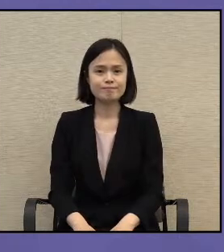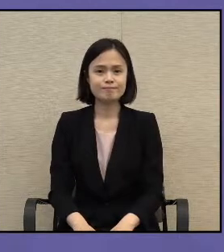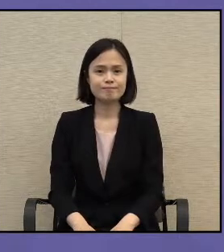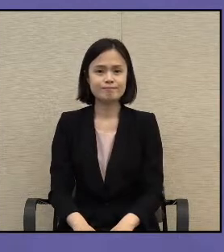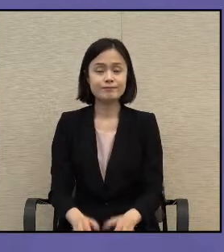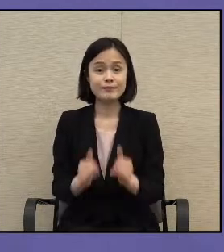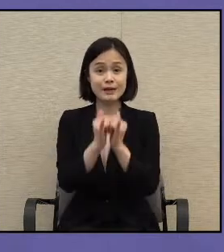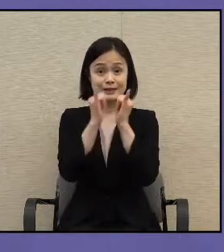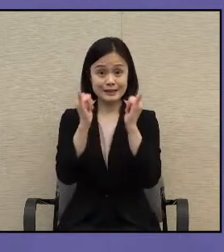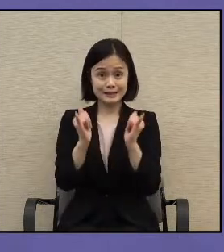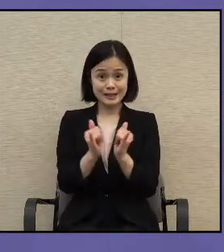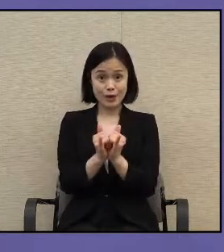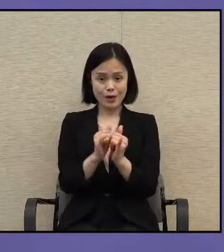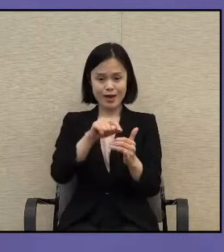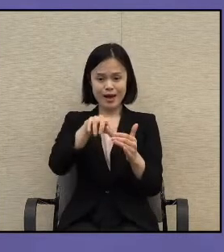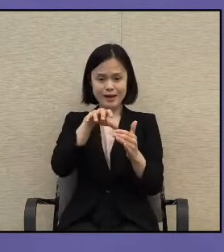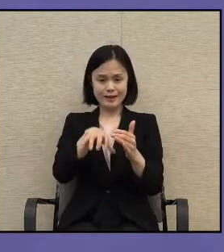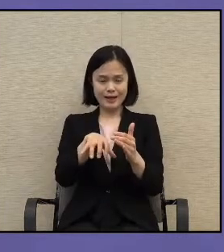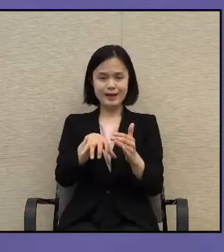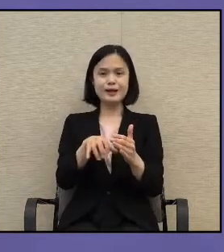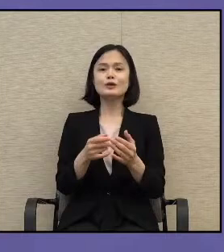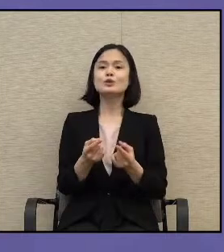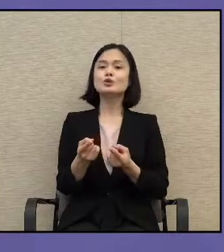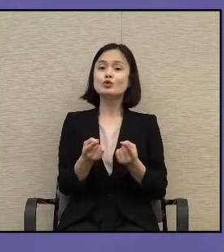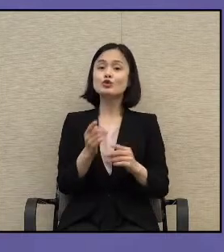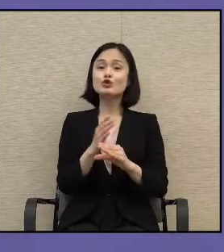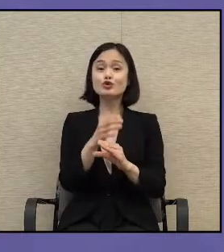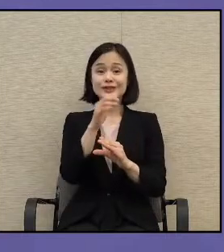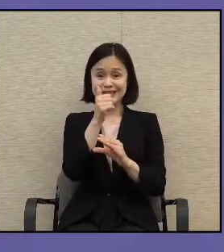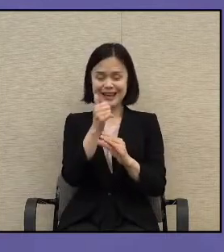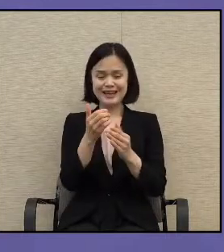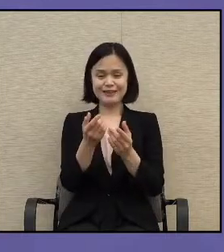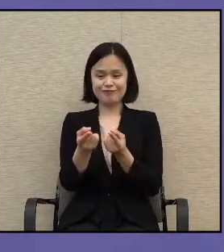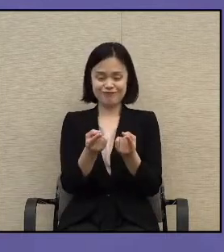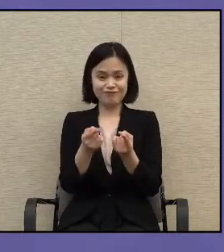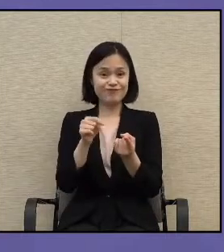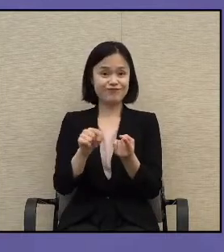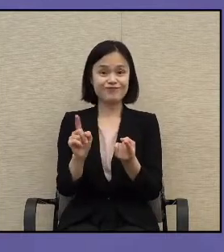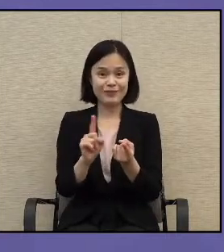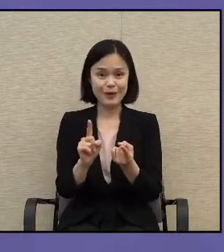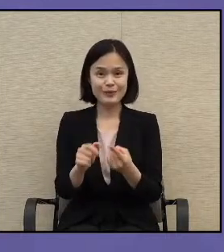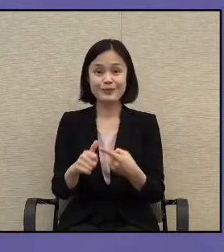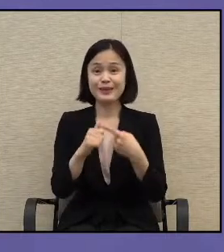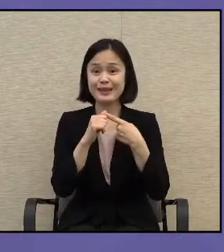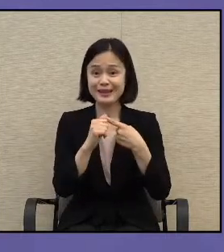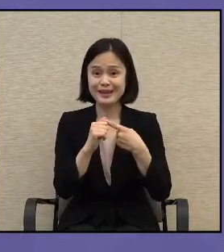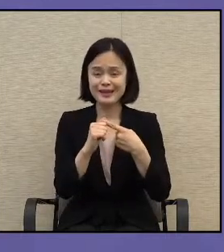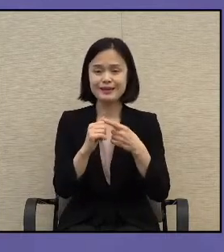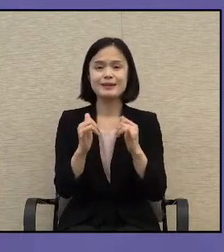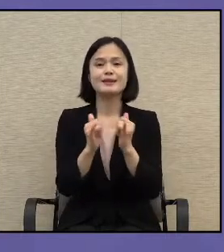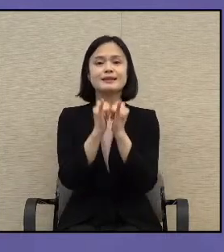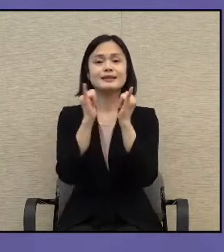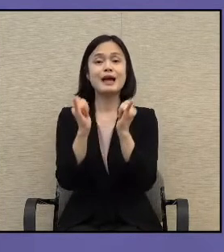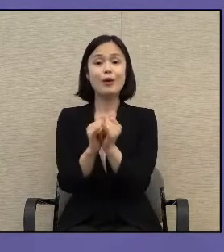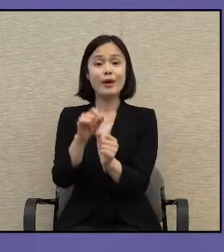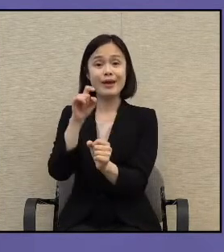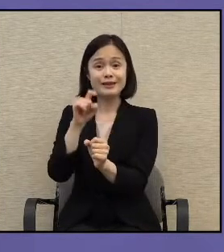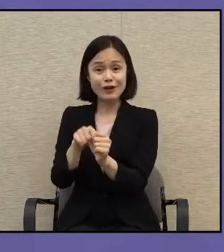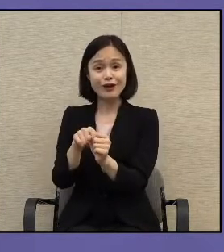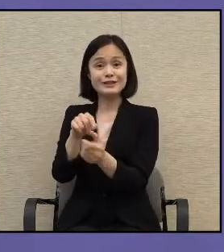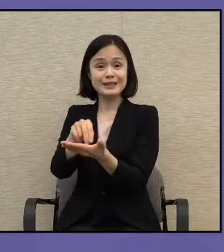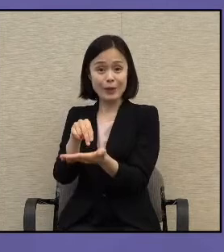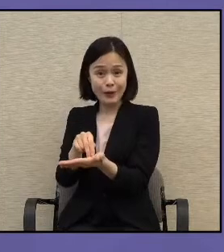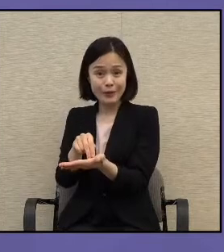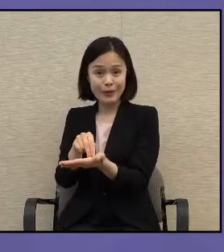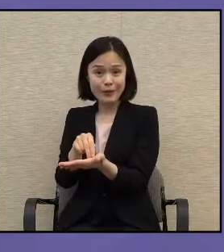중재는 이제 두 가지로 이야기를 합니다. 하나는 앞에서 제가 사회적 차원이라고 하는 이야기를 했었는데,